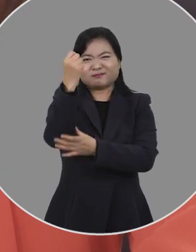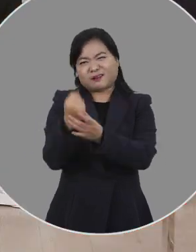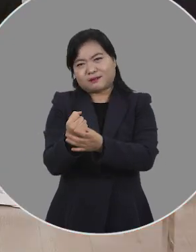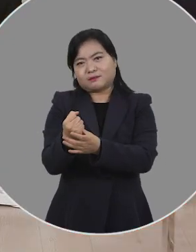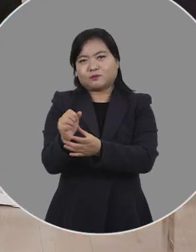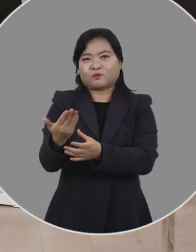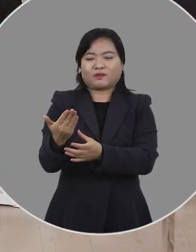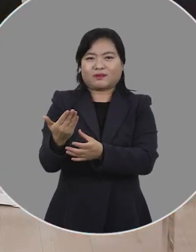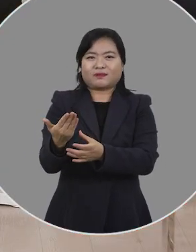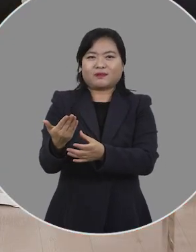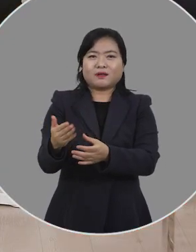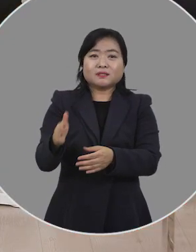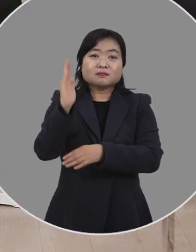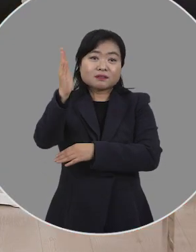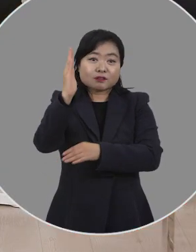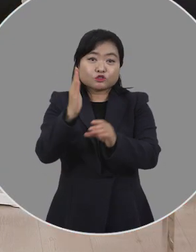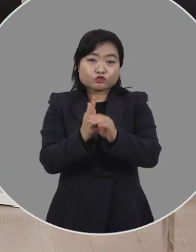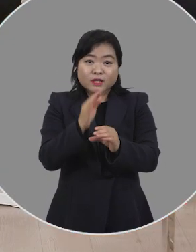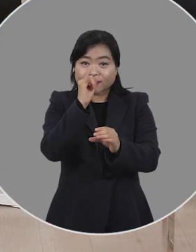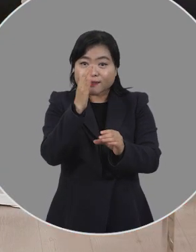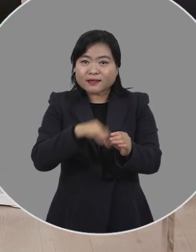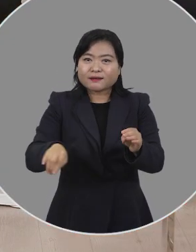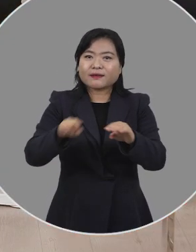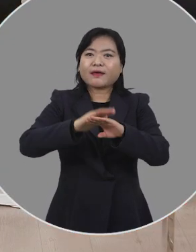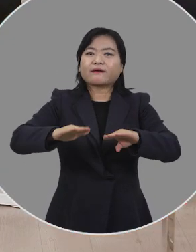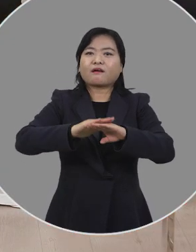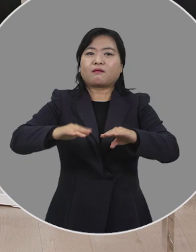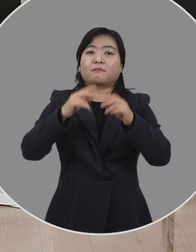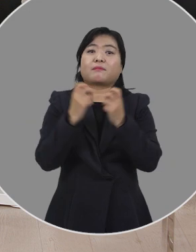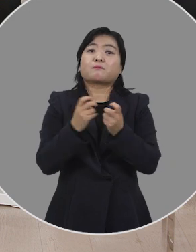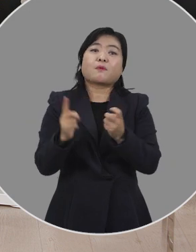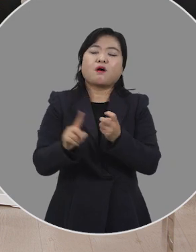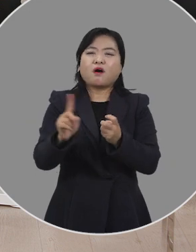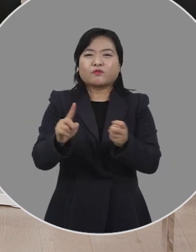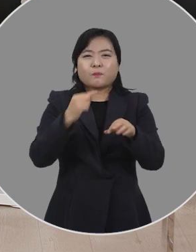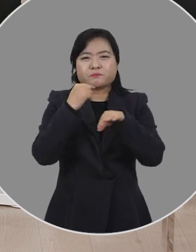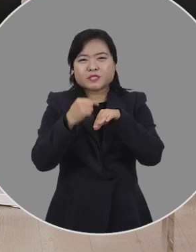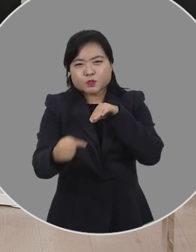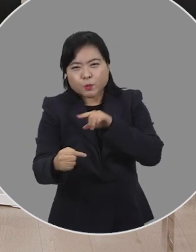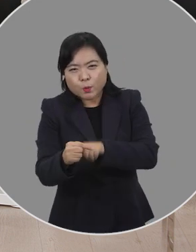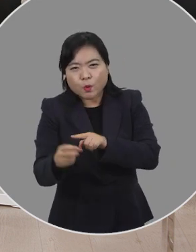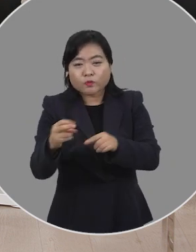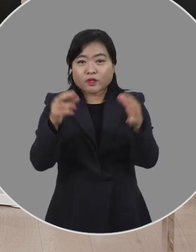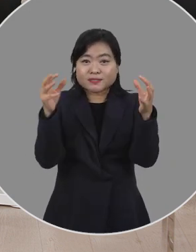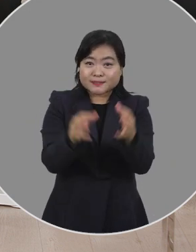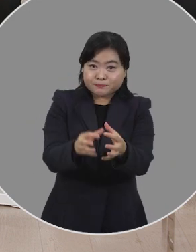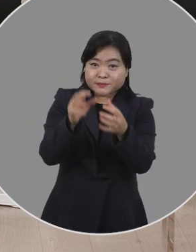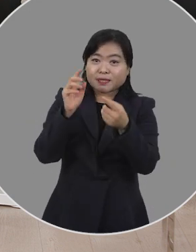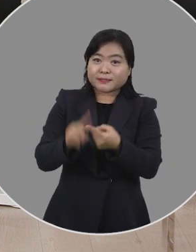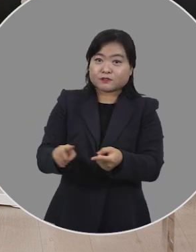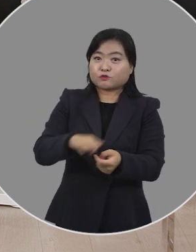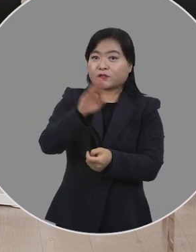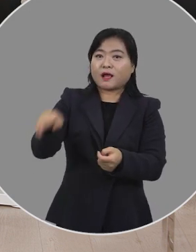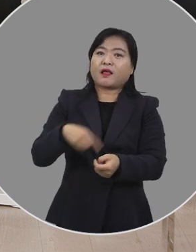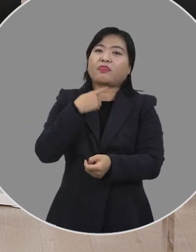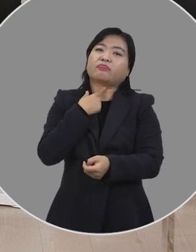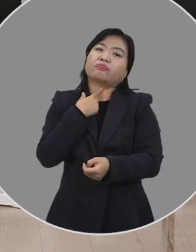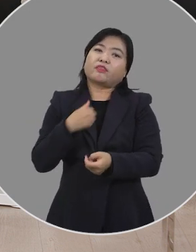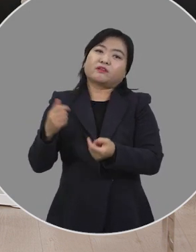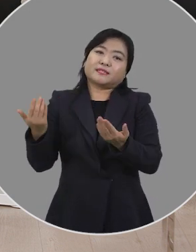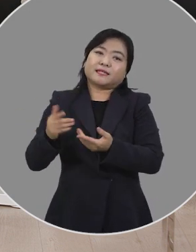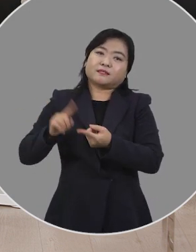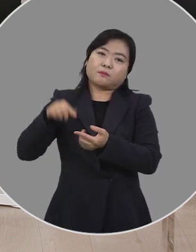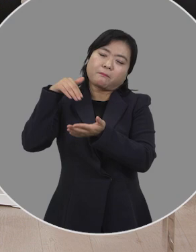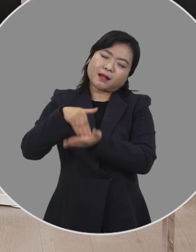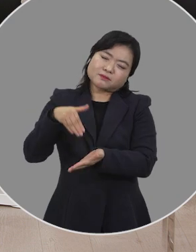그러니까 지금 우리가 다 얘기를 하고 있는데 이거의 해결책이 어떤 민족이나 어떤 집단에 대해서 우리가 했던 거를